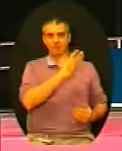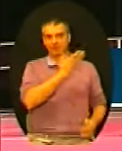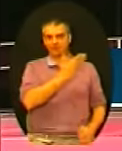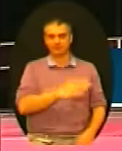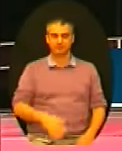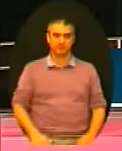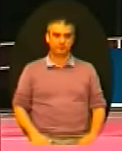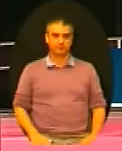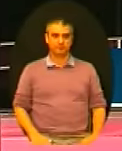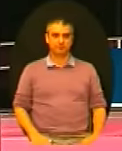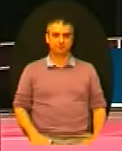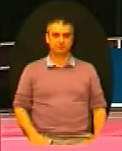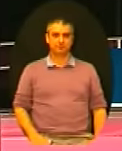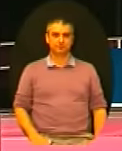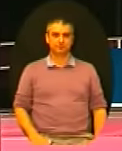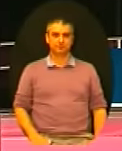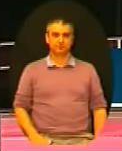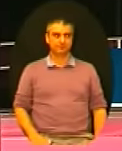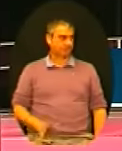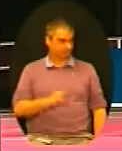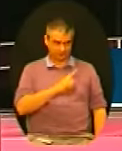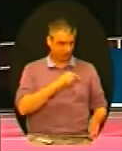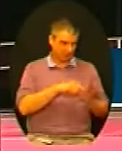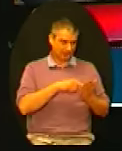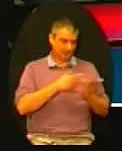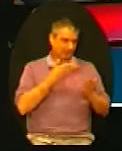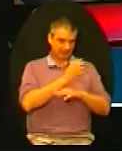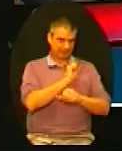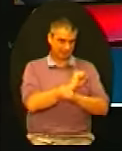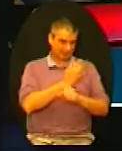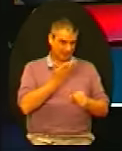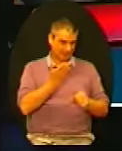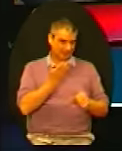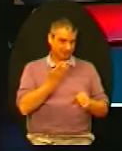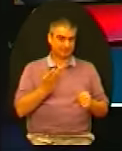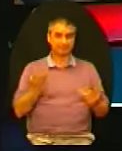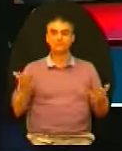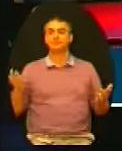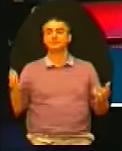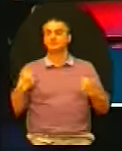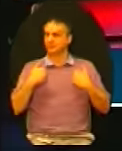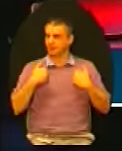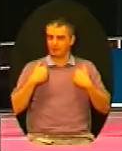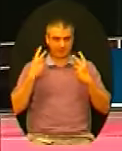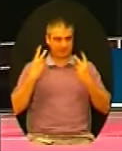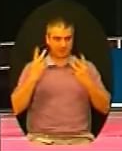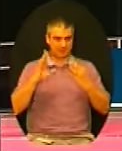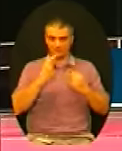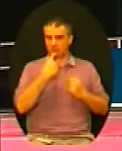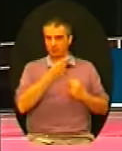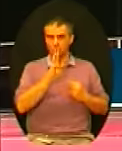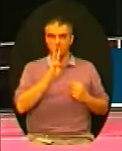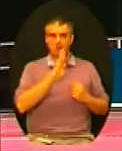עזרא. כן, אבל אני חושב ש... למרות שלא לשם כך נכנסים לכלא, ולא... כן, אני בעיקר מהדברים